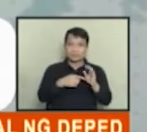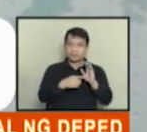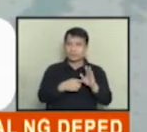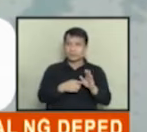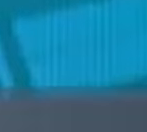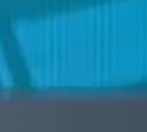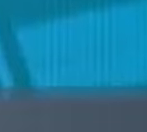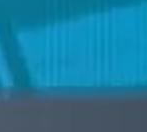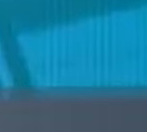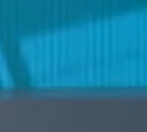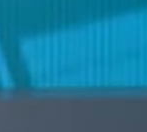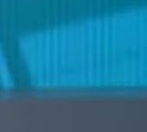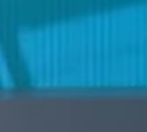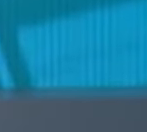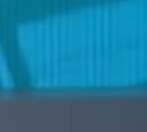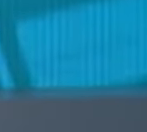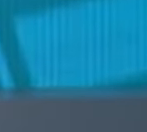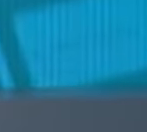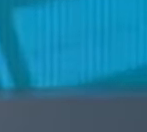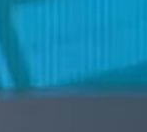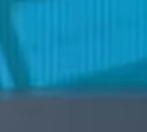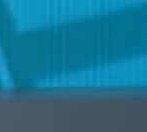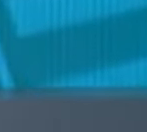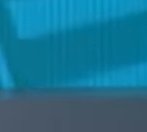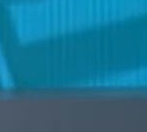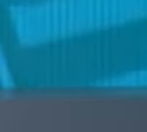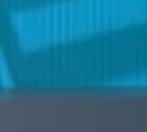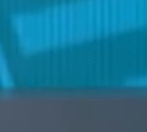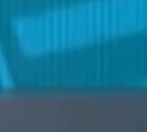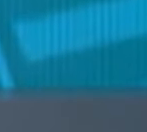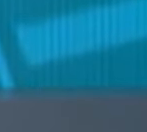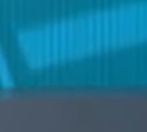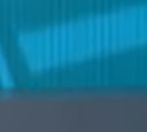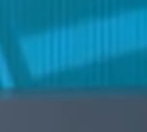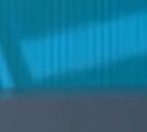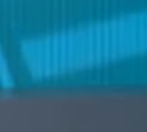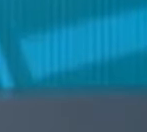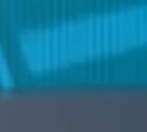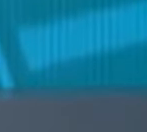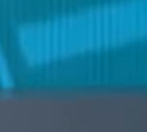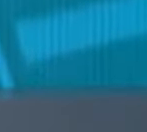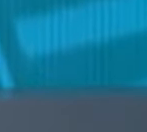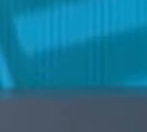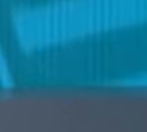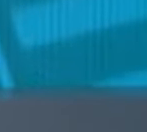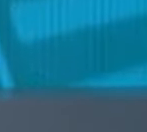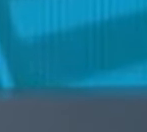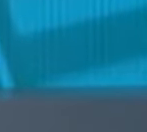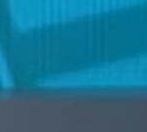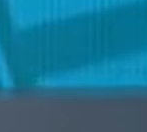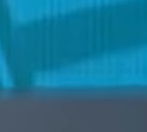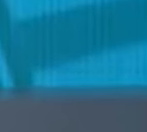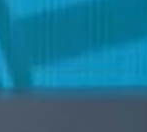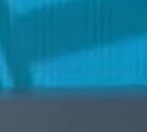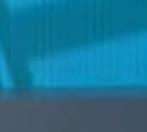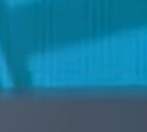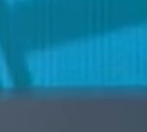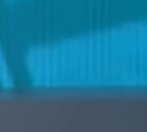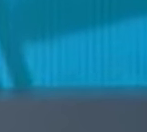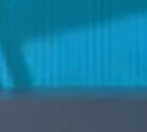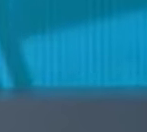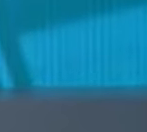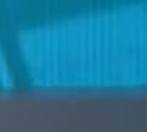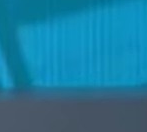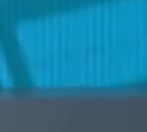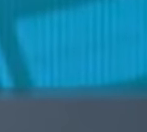meron na pala akong masakit mong pakinggan, meron na pala akong... May tayo na pala ako sa ulo. Hindi ko pa alam. Wala kang naramdaman, sir,